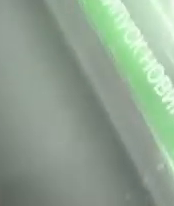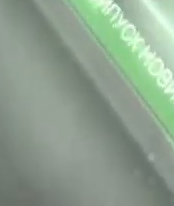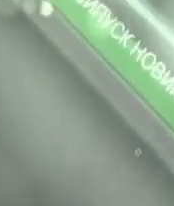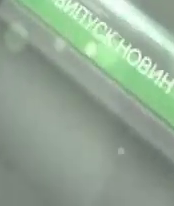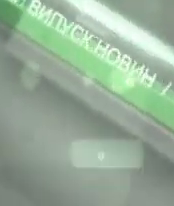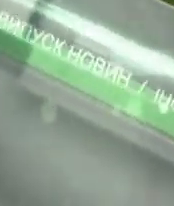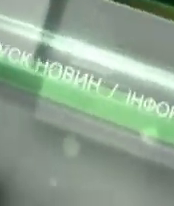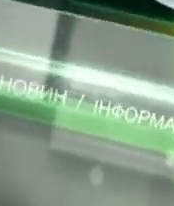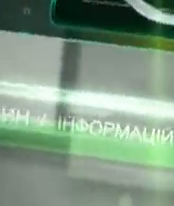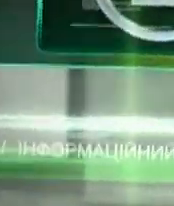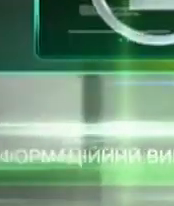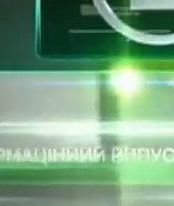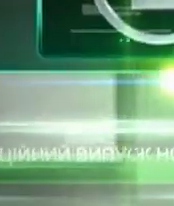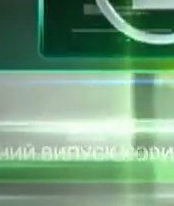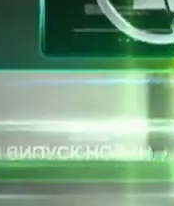Музика